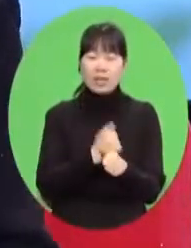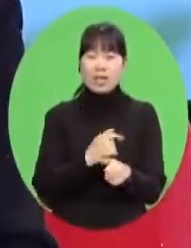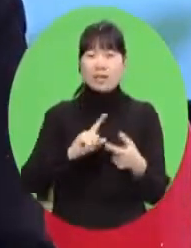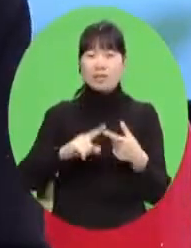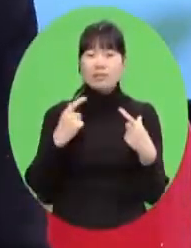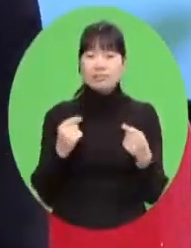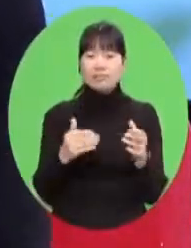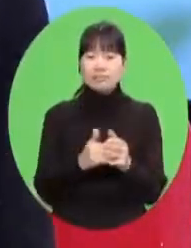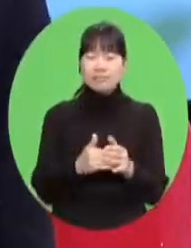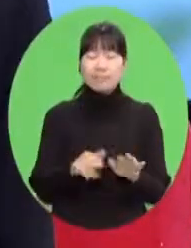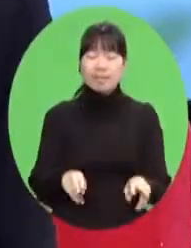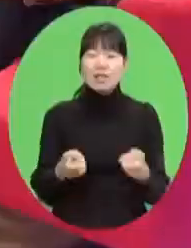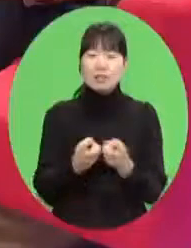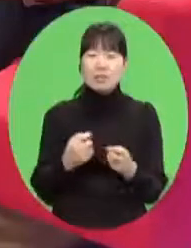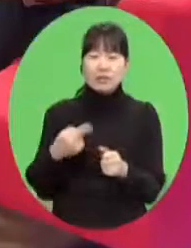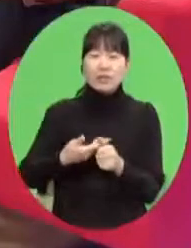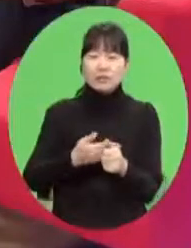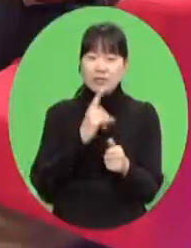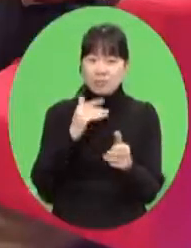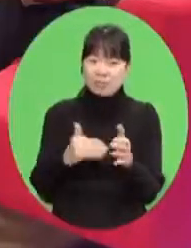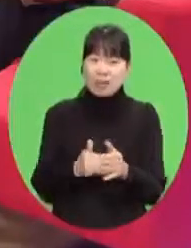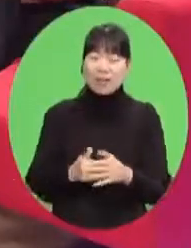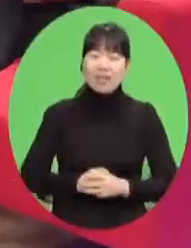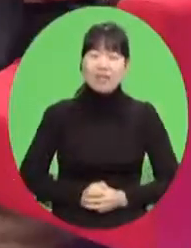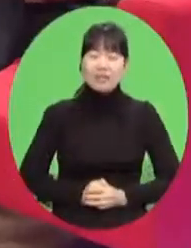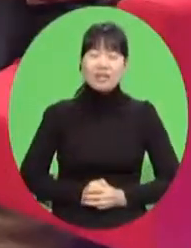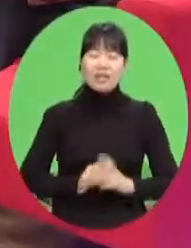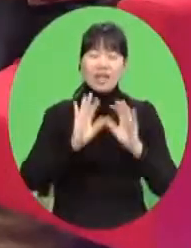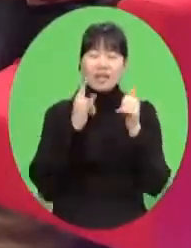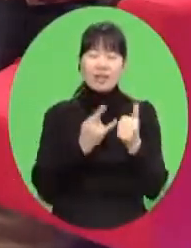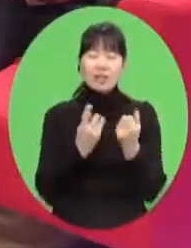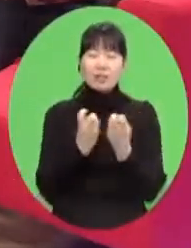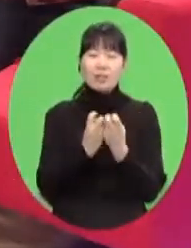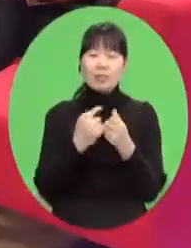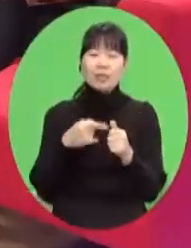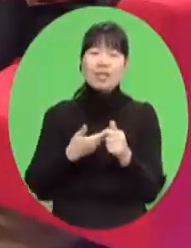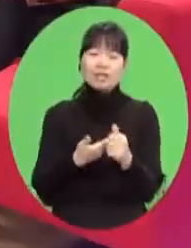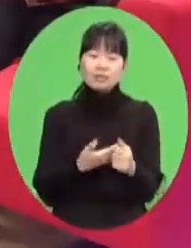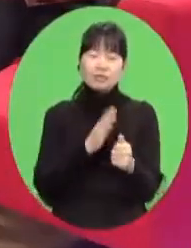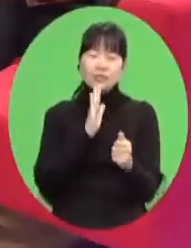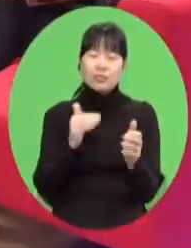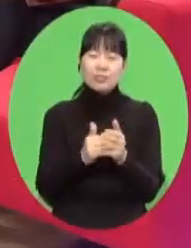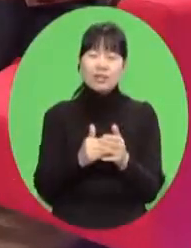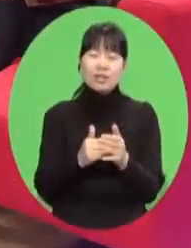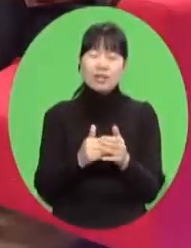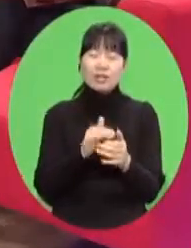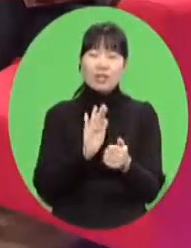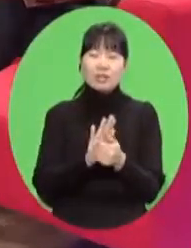해주는 거지 그러니까 방법을 가르쳐주라는 거죠 그러니까 항상 아이들한테는 방법을 가르쳐주시는 거예요 공을 많이 들이셔야 그렇죠. 돼요